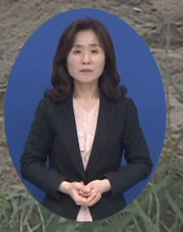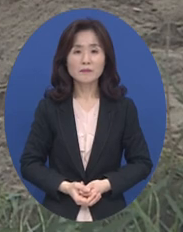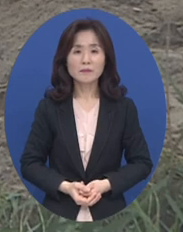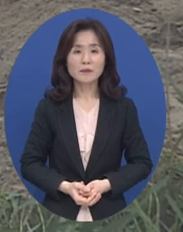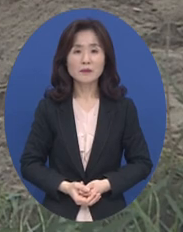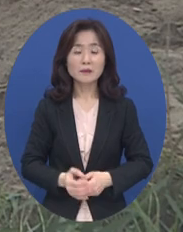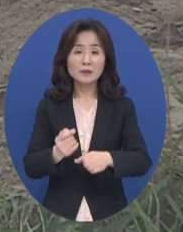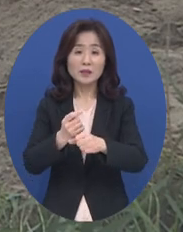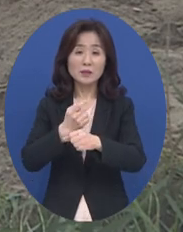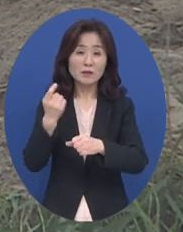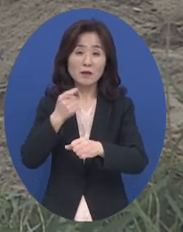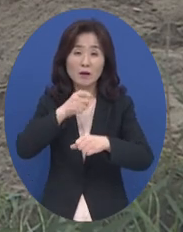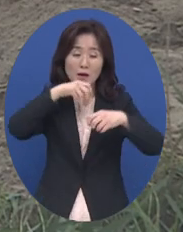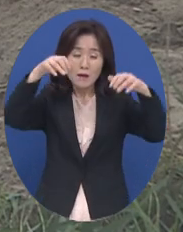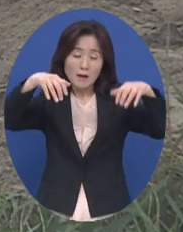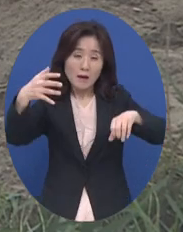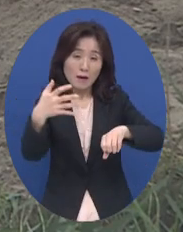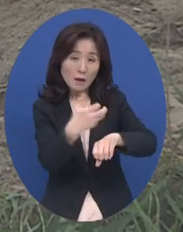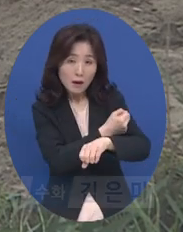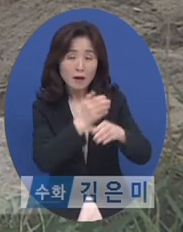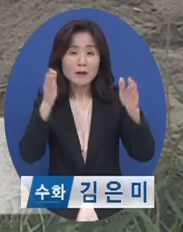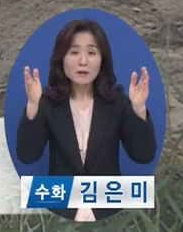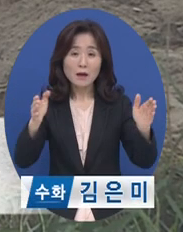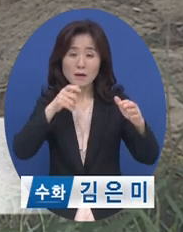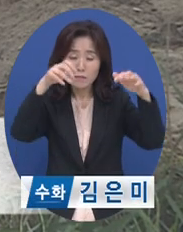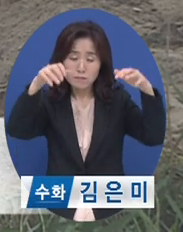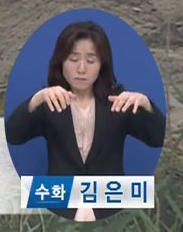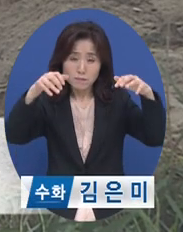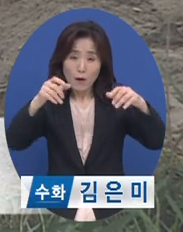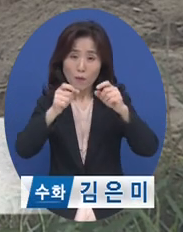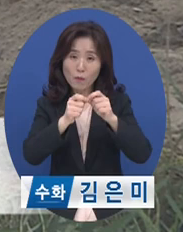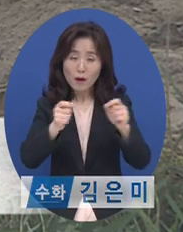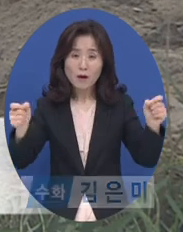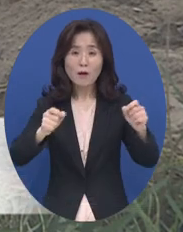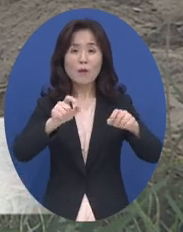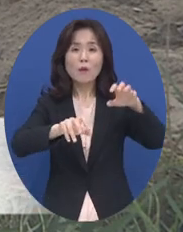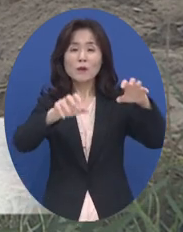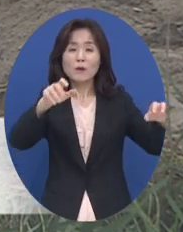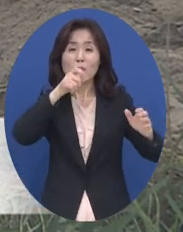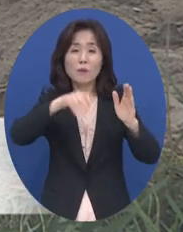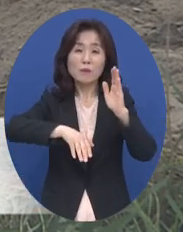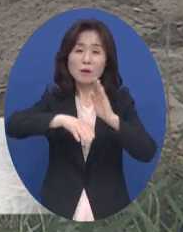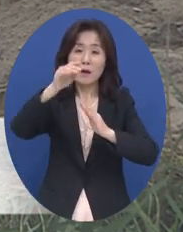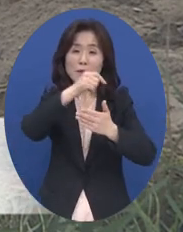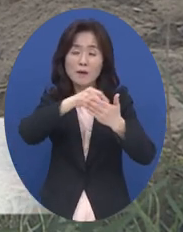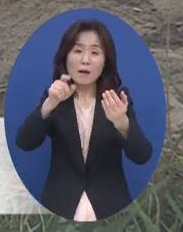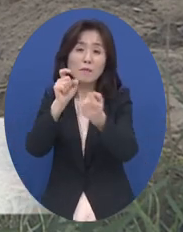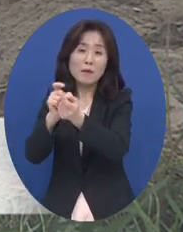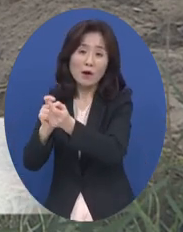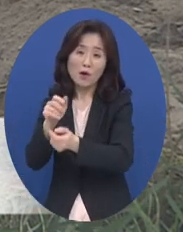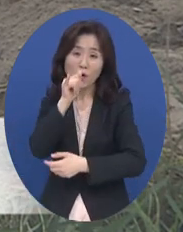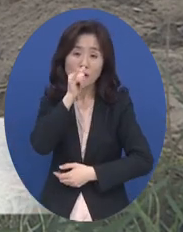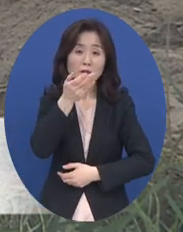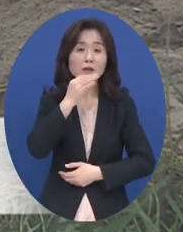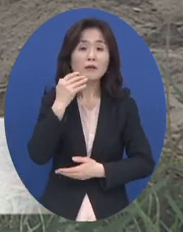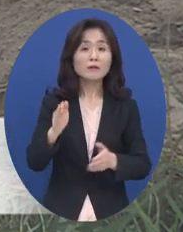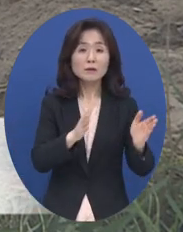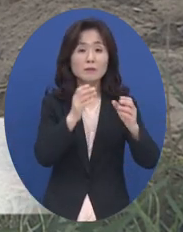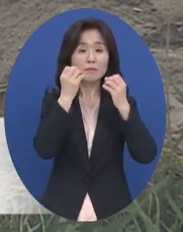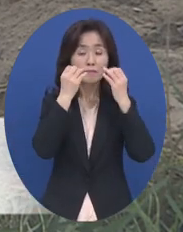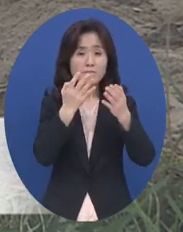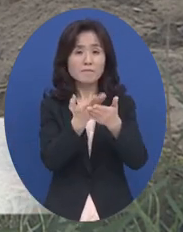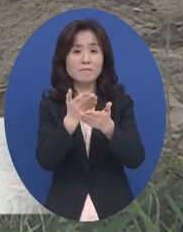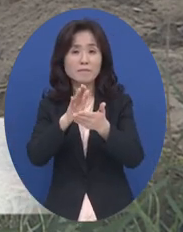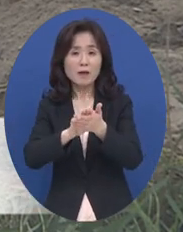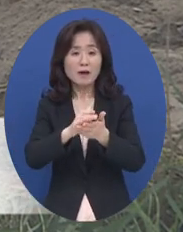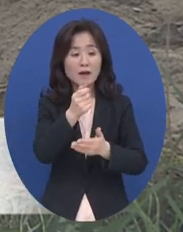지난해 역대 최장 에 장마 기간과 집중호우로 여러 곳에서 홍수 피해를 봤는데요 그런데 최근 경기도가 새롭게